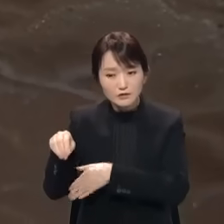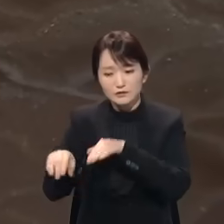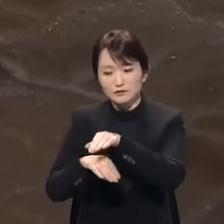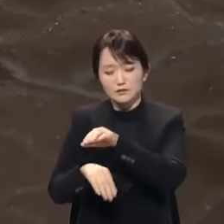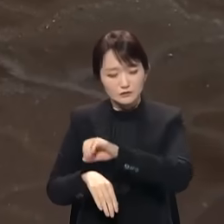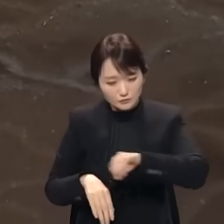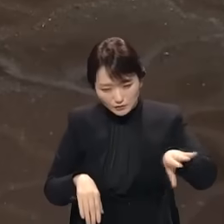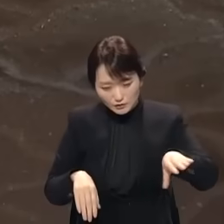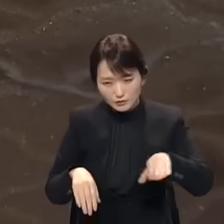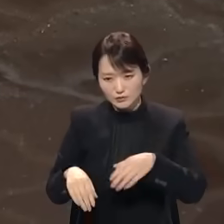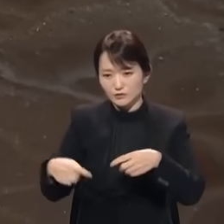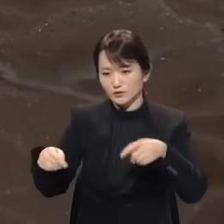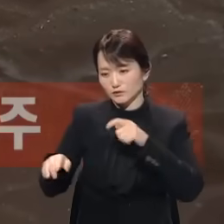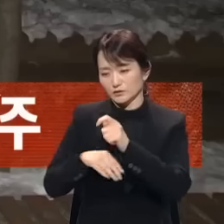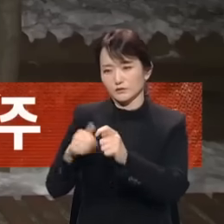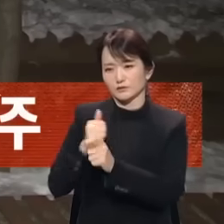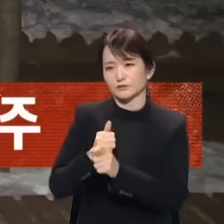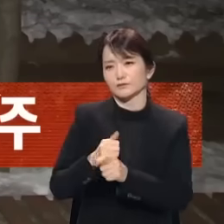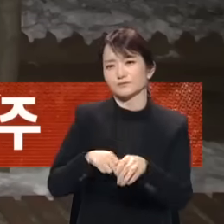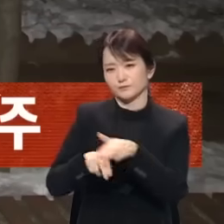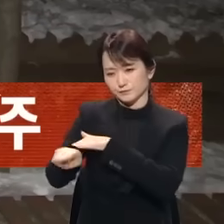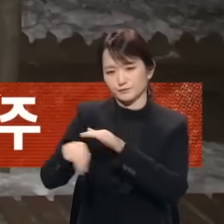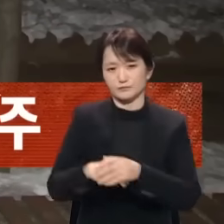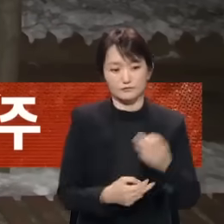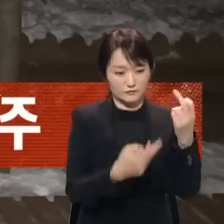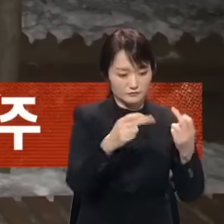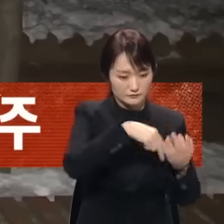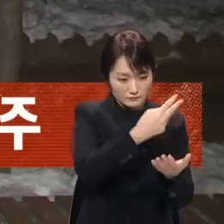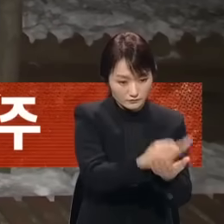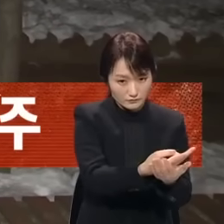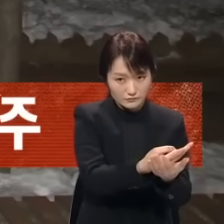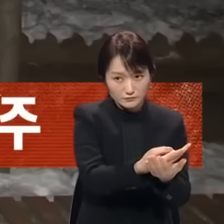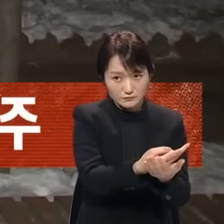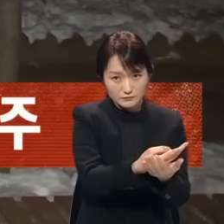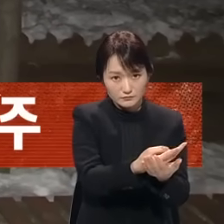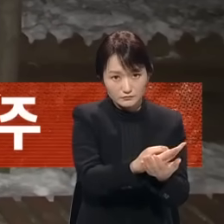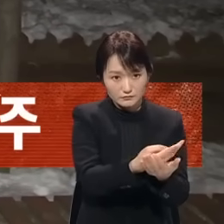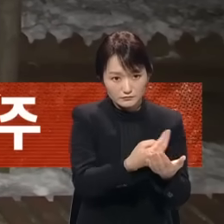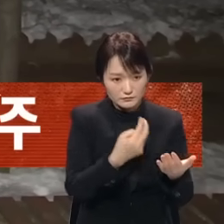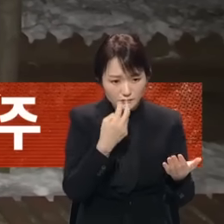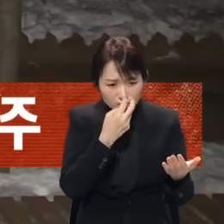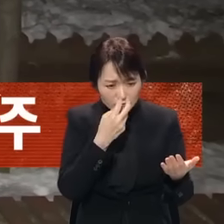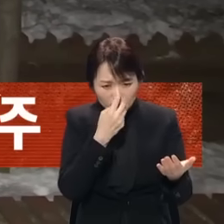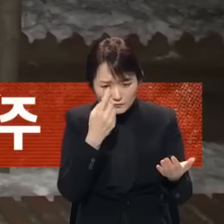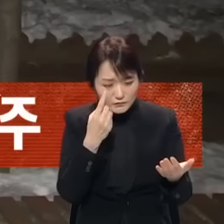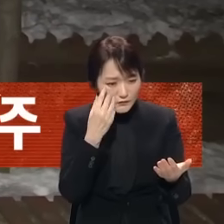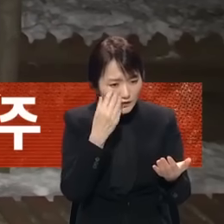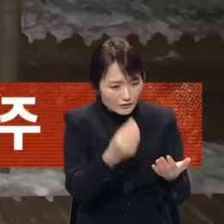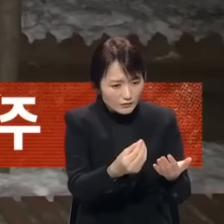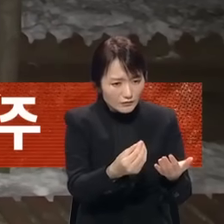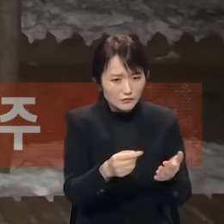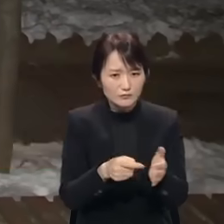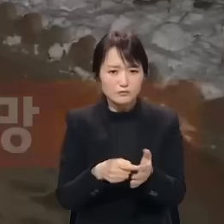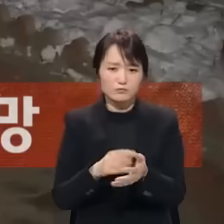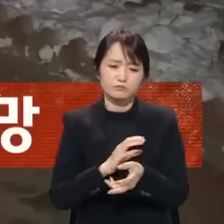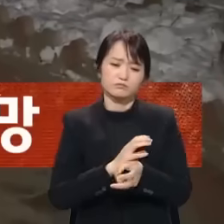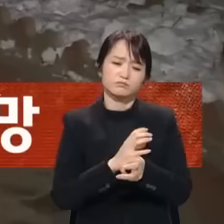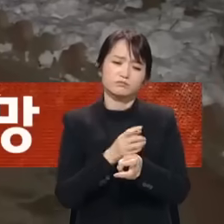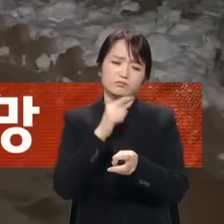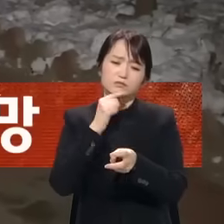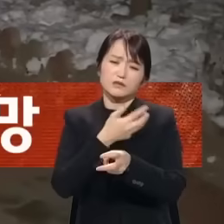대중 교통을 통해서 도주합니다이 형제는 쓰러져 있다가 돌던 경비에게 발견이 됐습니다 하지만 구급차 안에서